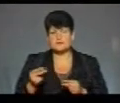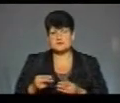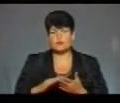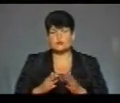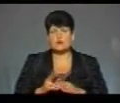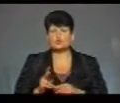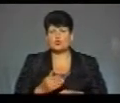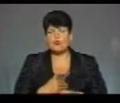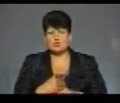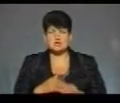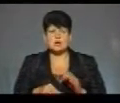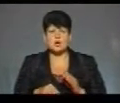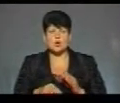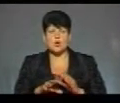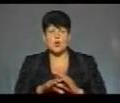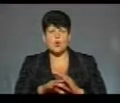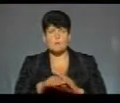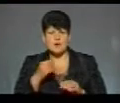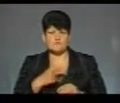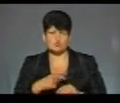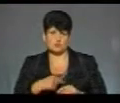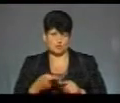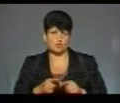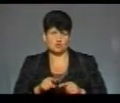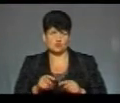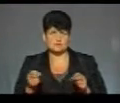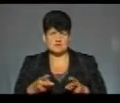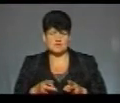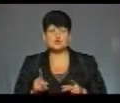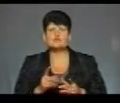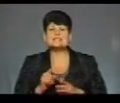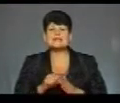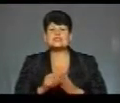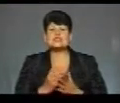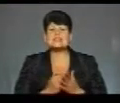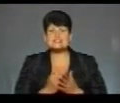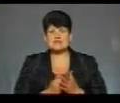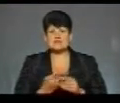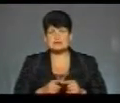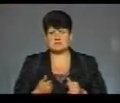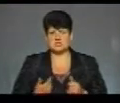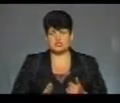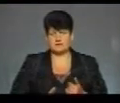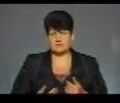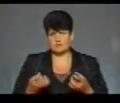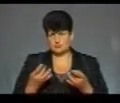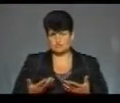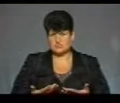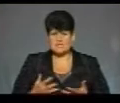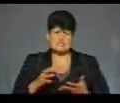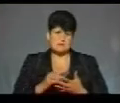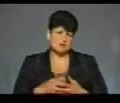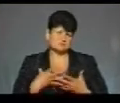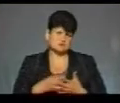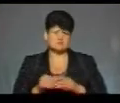хто хоче, хто обрав для себе такий шлях, таку спеціальність. Так. Резерв що означає? Тобто, що це ми живемо в цивільному житті, займаємося